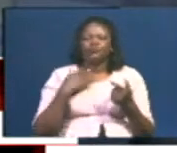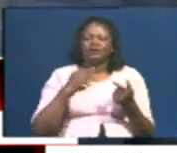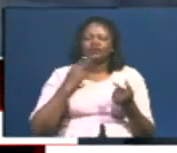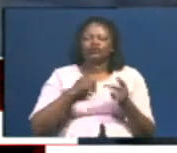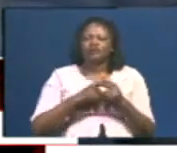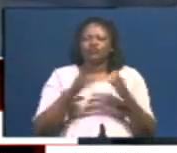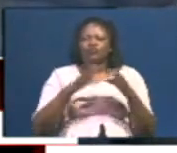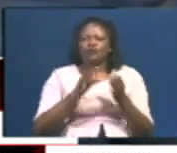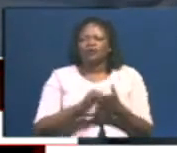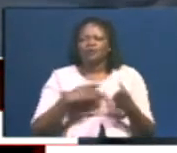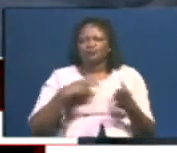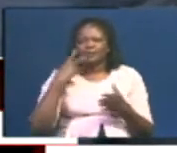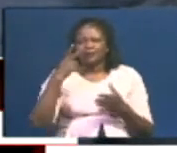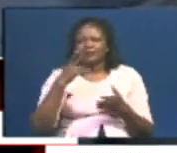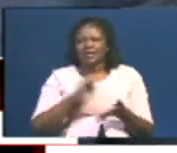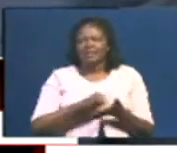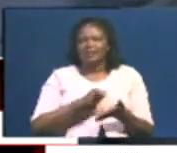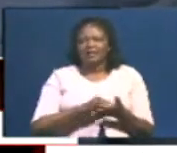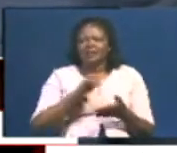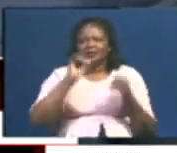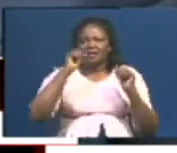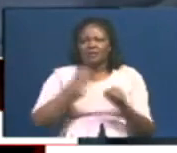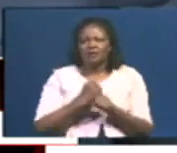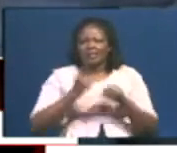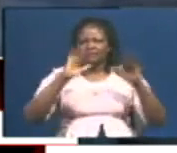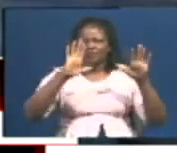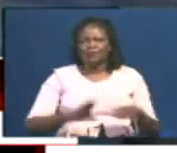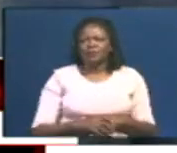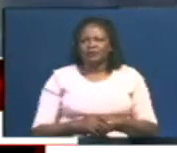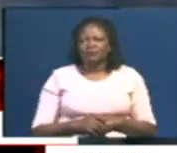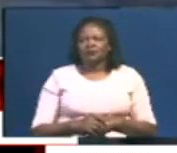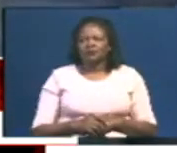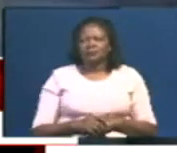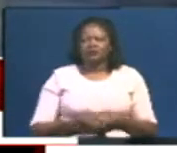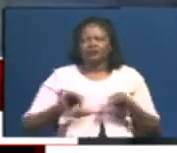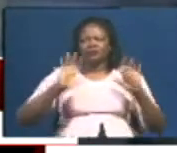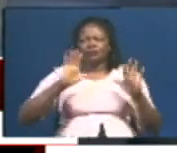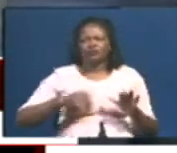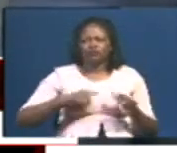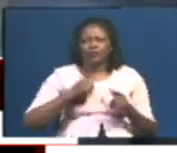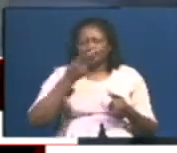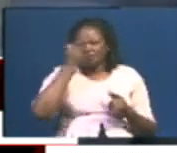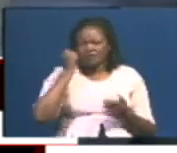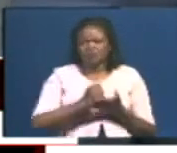wengine waone, kwa sababu hiyo kitu ni ya maana sana. Ni ya maana sana kwetu kwa sababu inatusaidia.